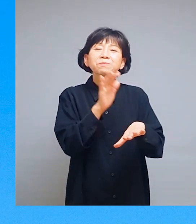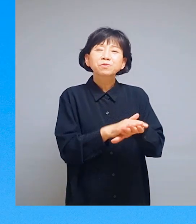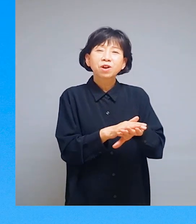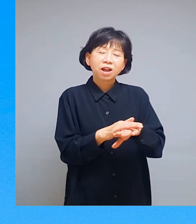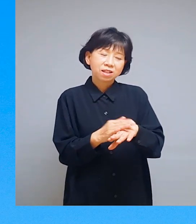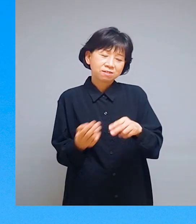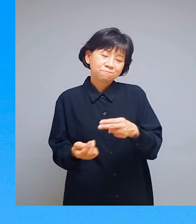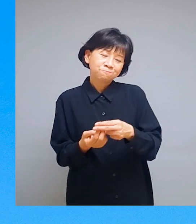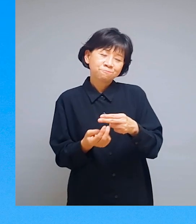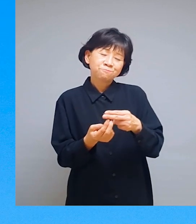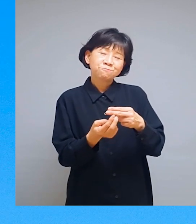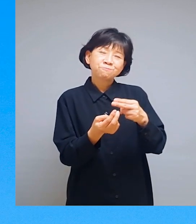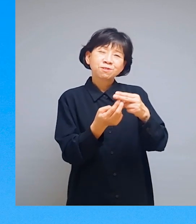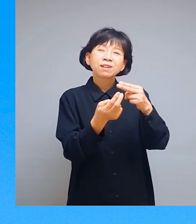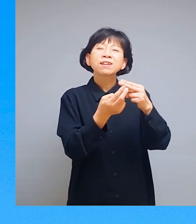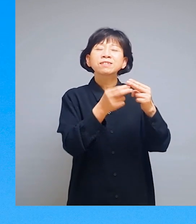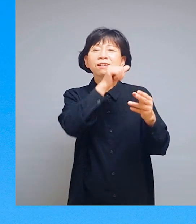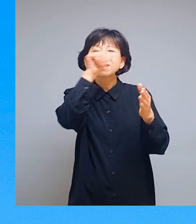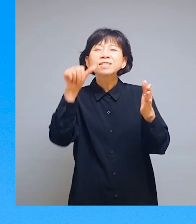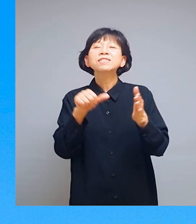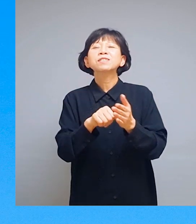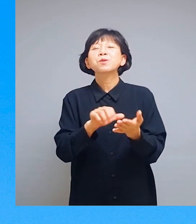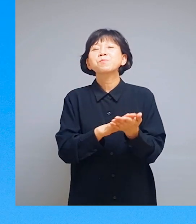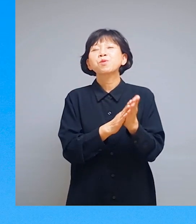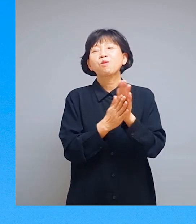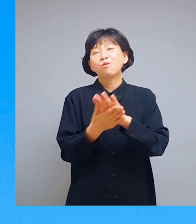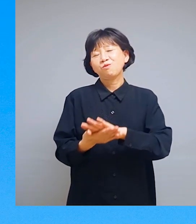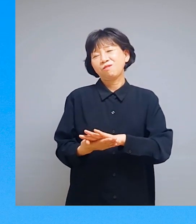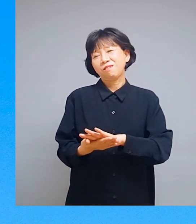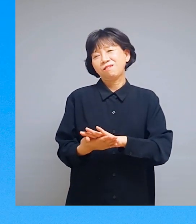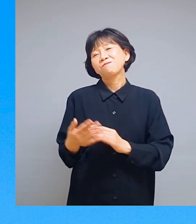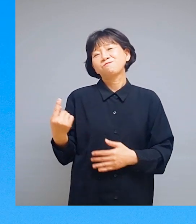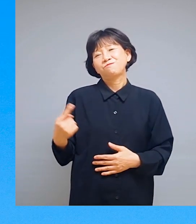변화를 만든다. 한 맥을 이루면서 이런 내용이 나와요.